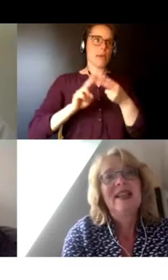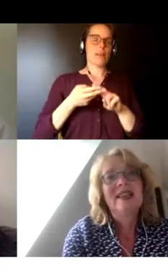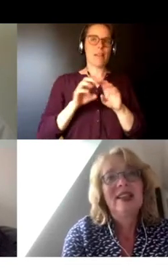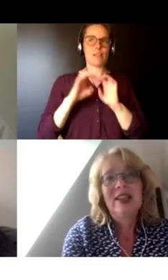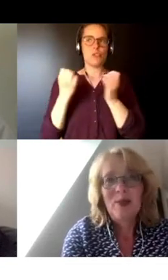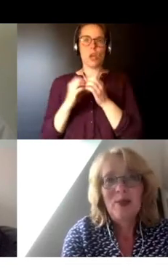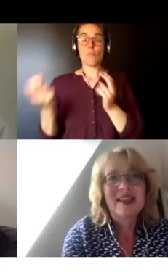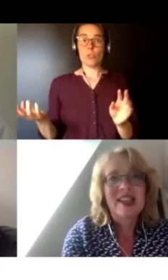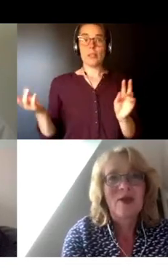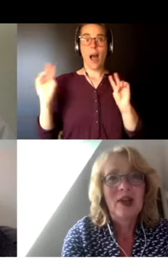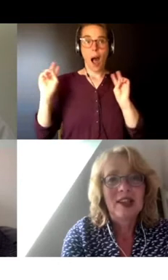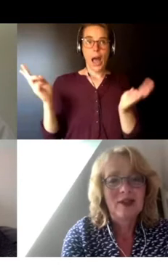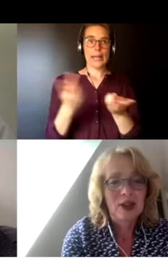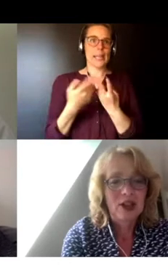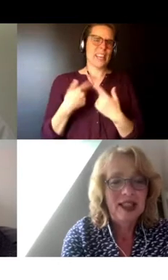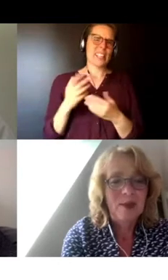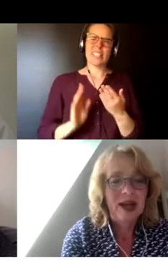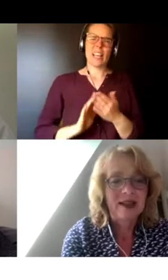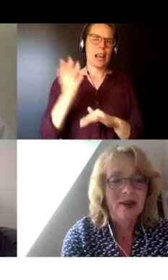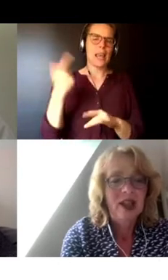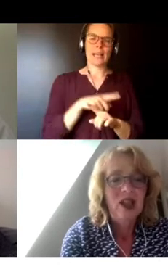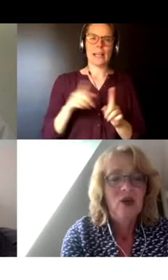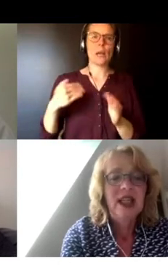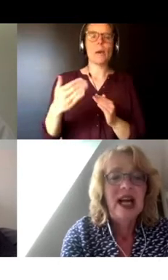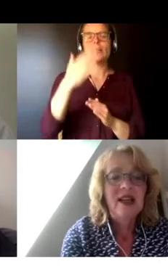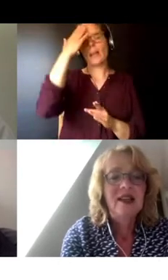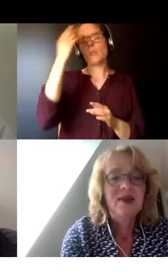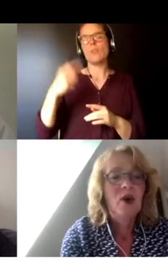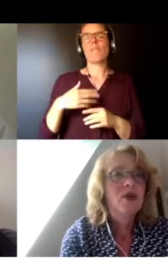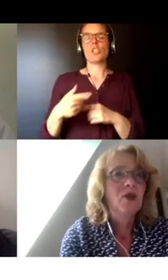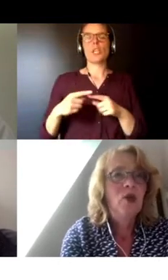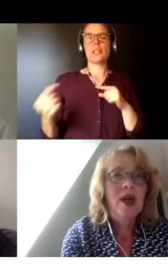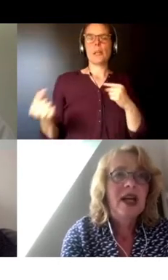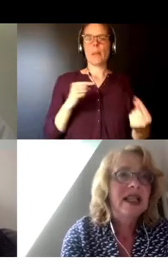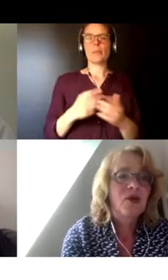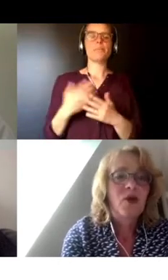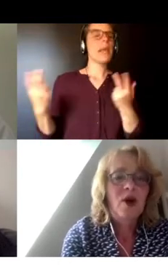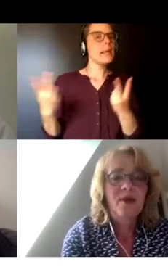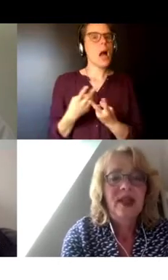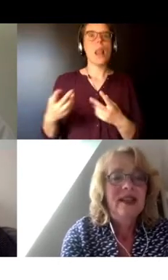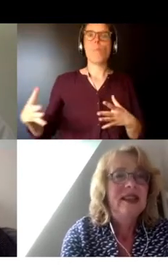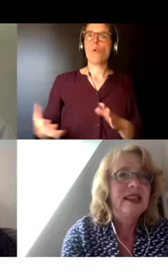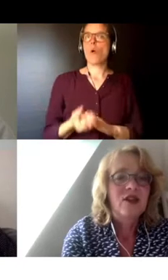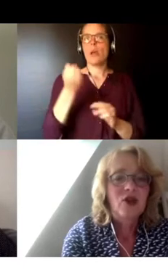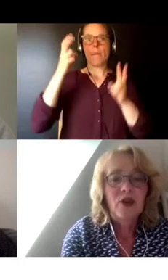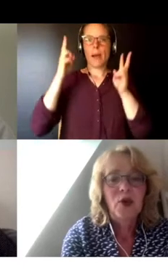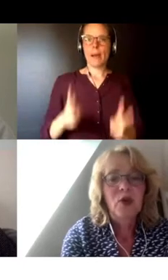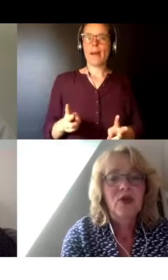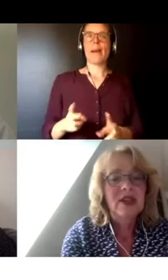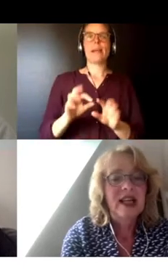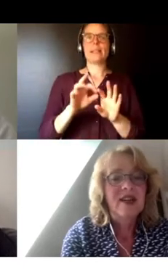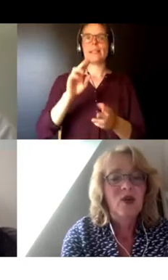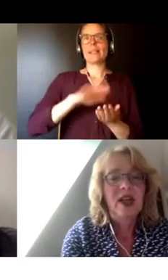das gelingt nicht immer. Das kennen wir in verschiedenen Debatten. Und egal, ob es um die Urheberrechtsreform, Digitalsteuer